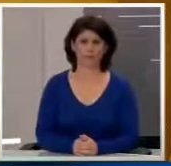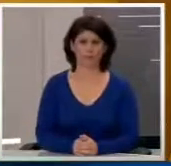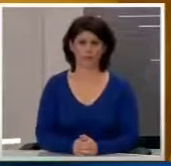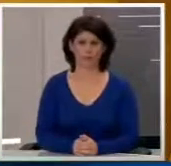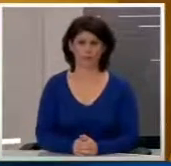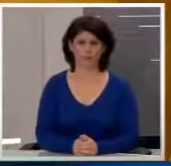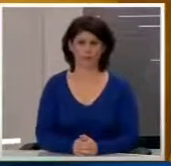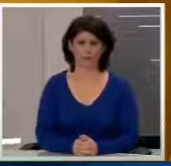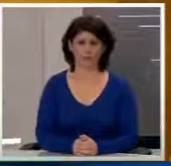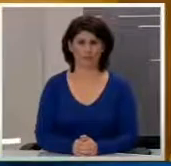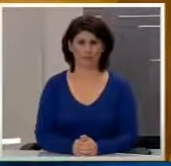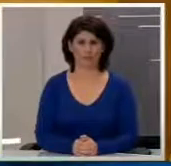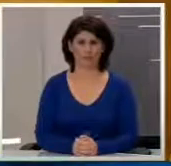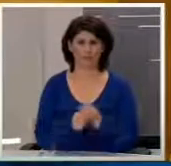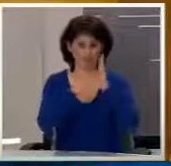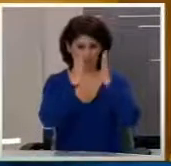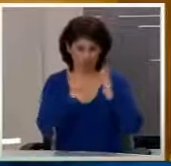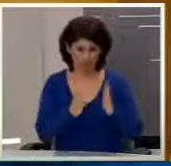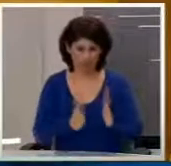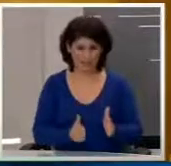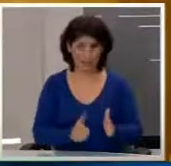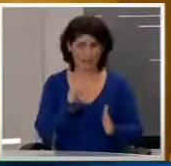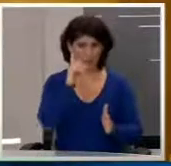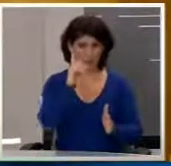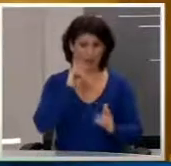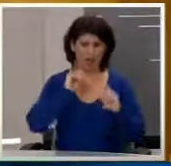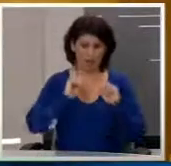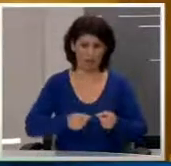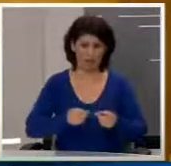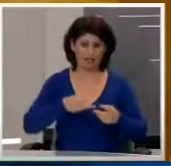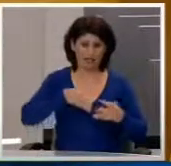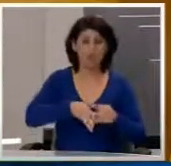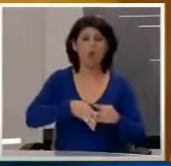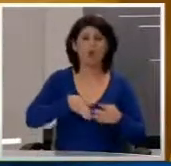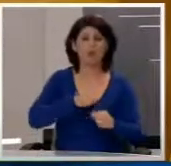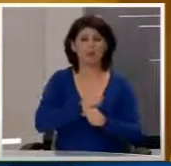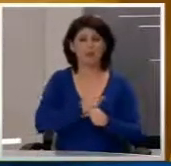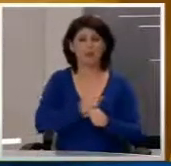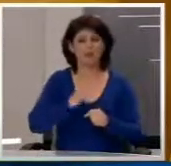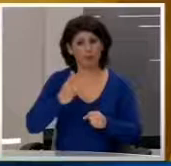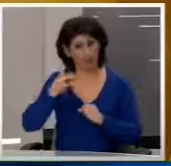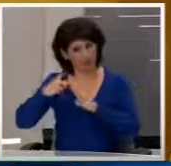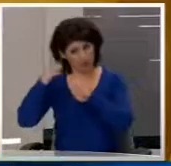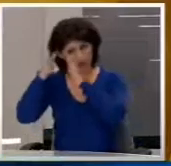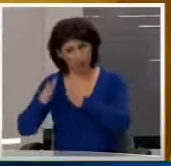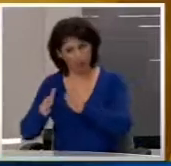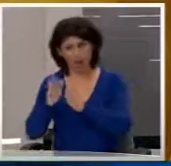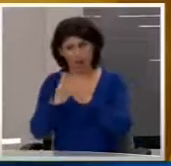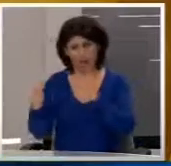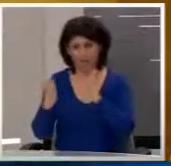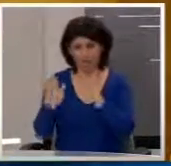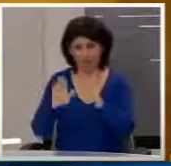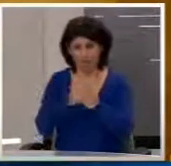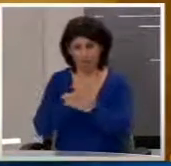από αποφάσεις τιμολόγησης φαρμάκων. Ξέρετε τι ξεχάσανε? Μία τρίτη στήλη που υπήρξε ενδιάμεσα.